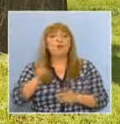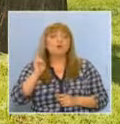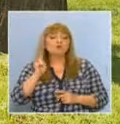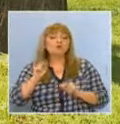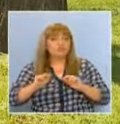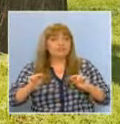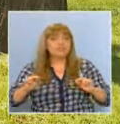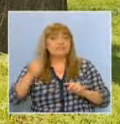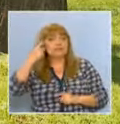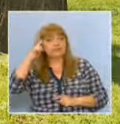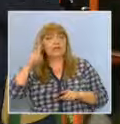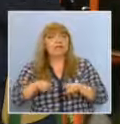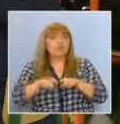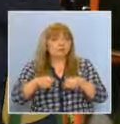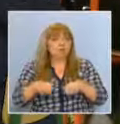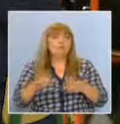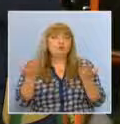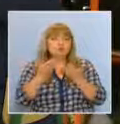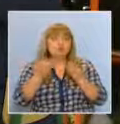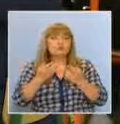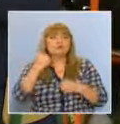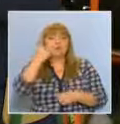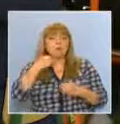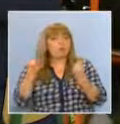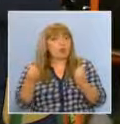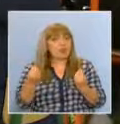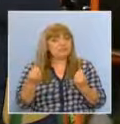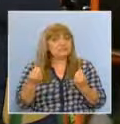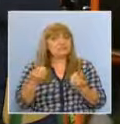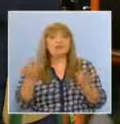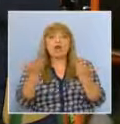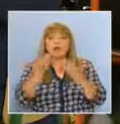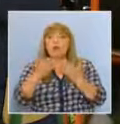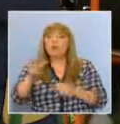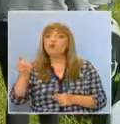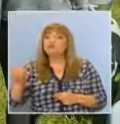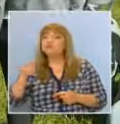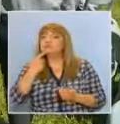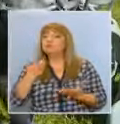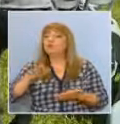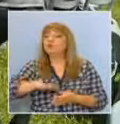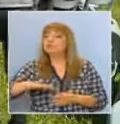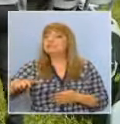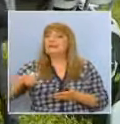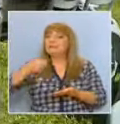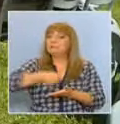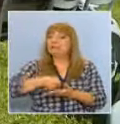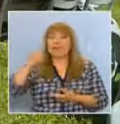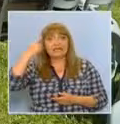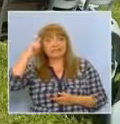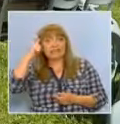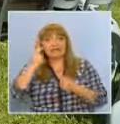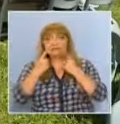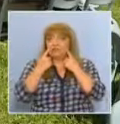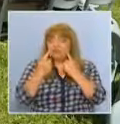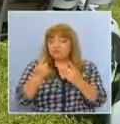че подобни часове със сигурност са интересни и полезни за учениците, защото така децата прилагат знанията на практика и виждат